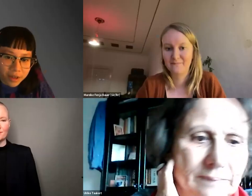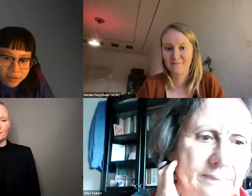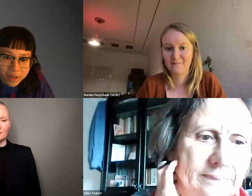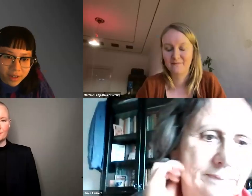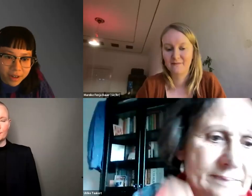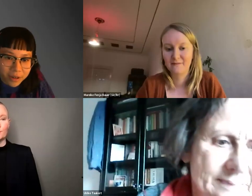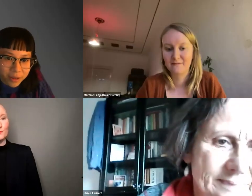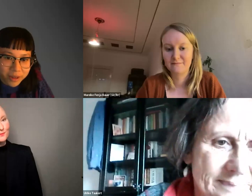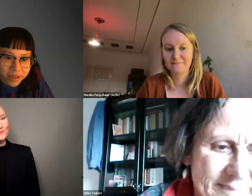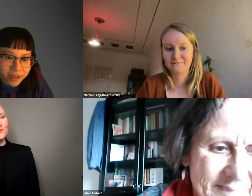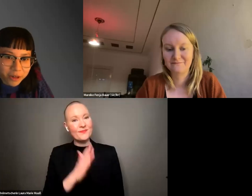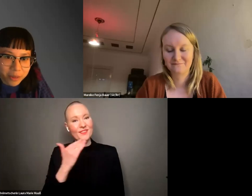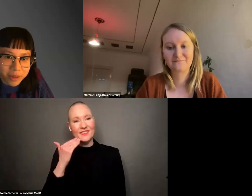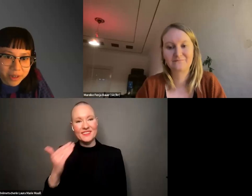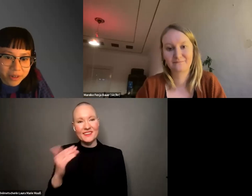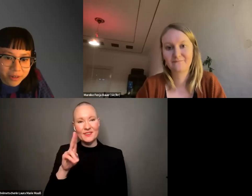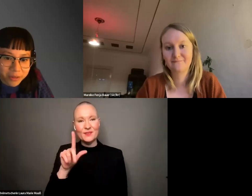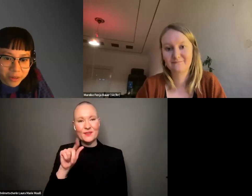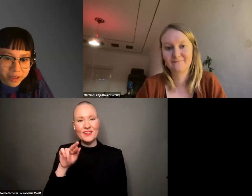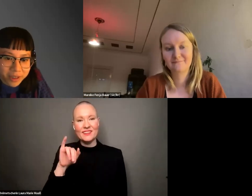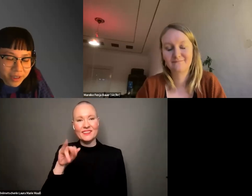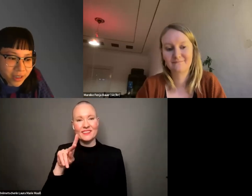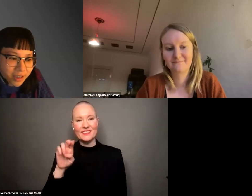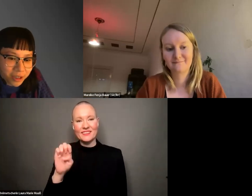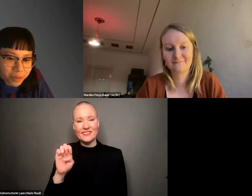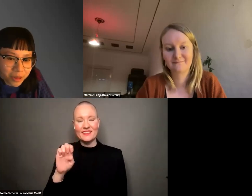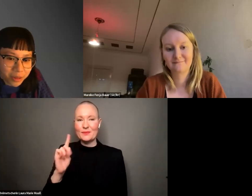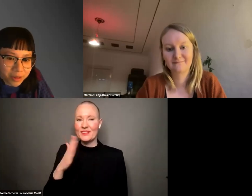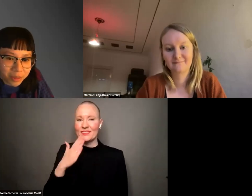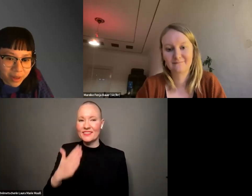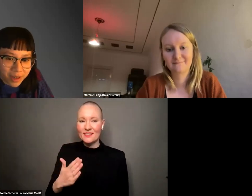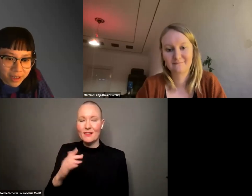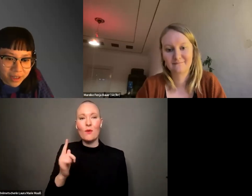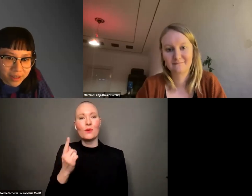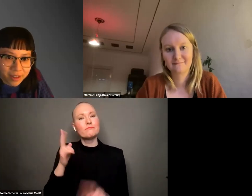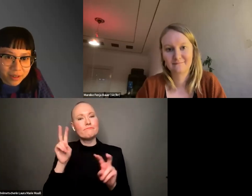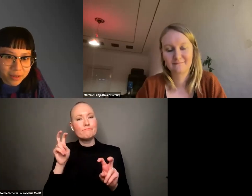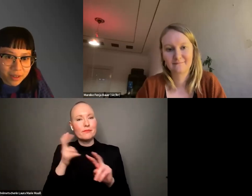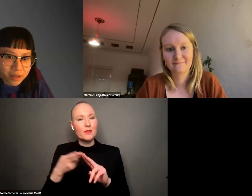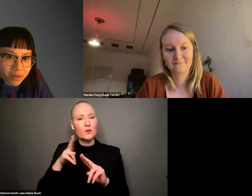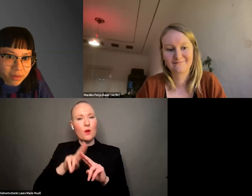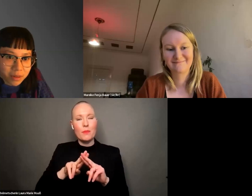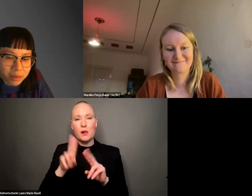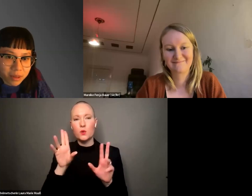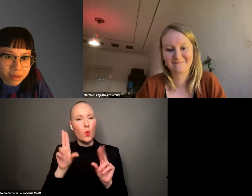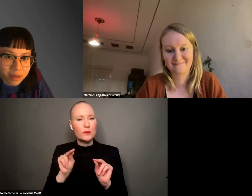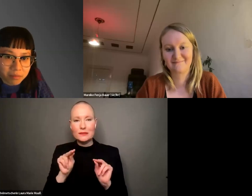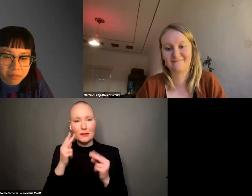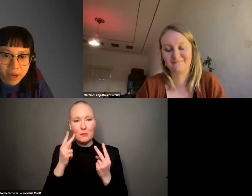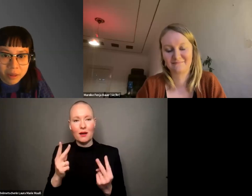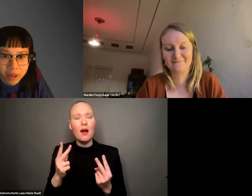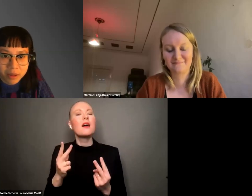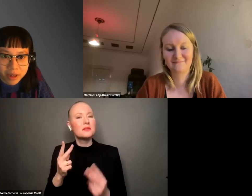ja vielen dank rieke auch noch mal für doppelte unsichtbarkeit definitiv etwas was man